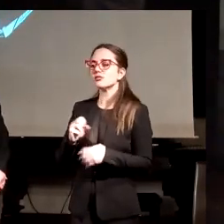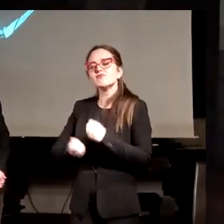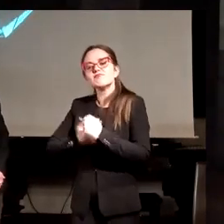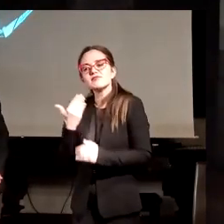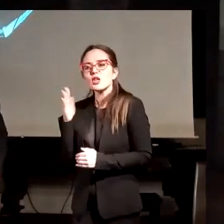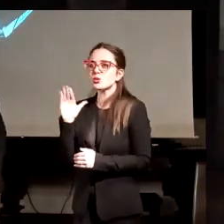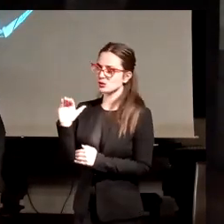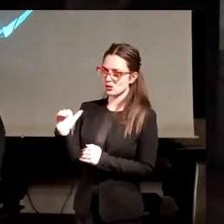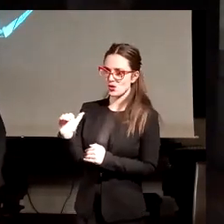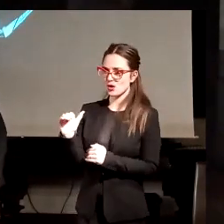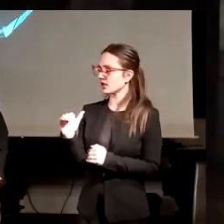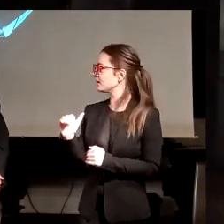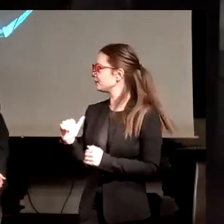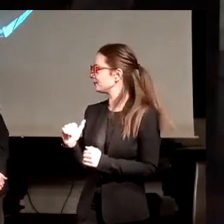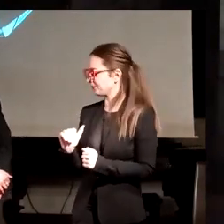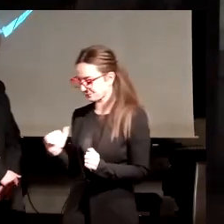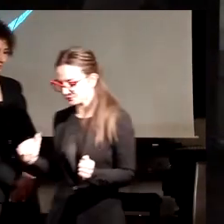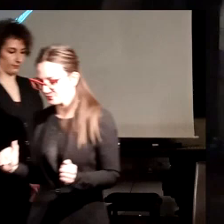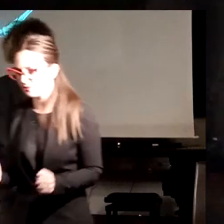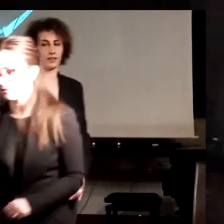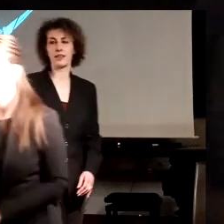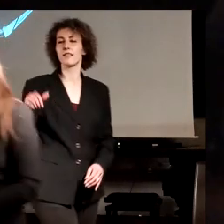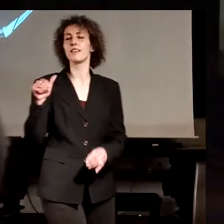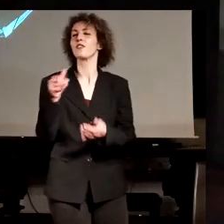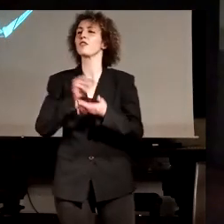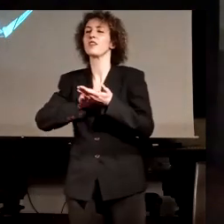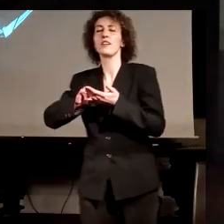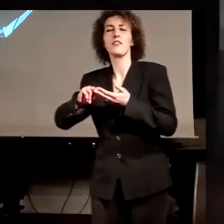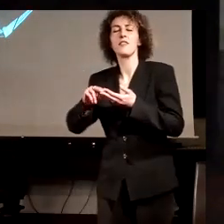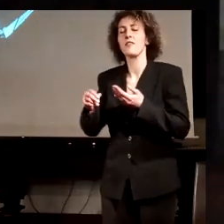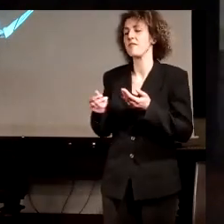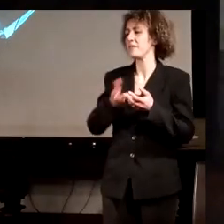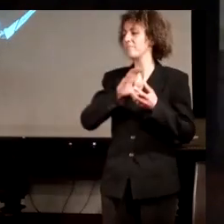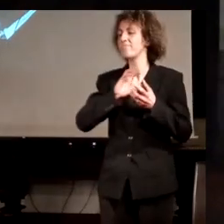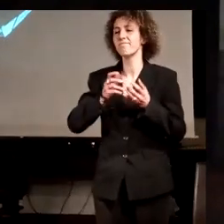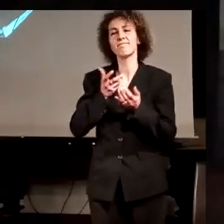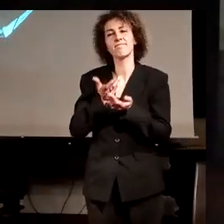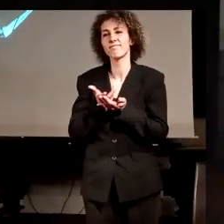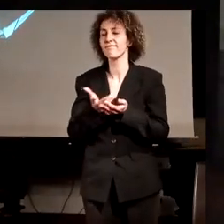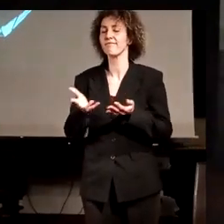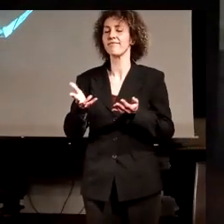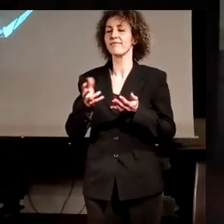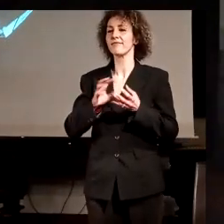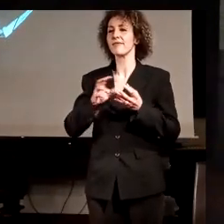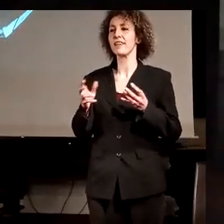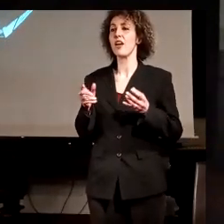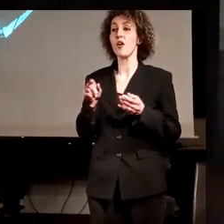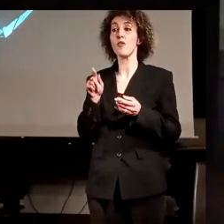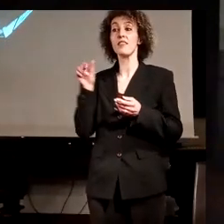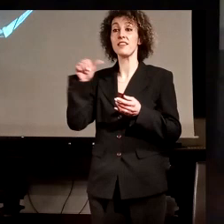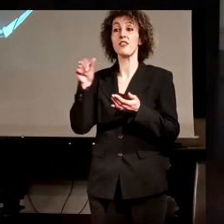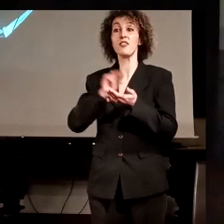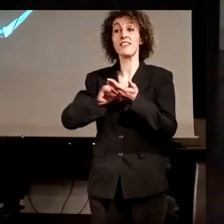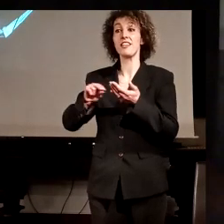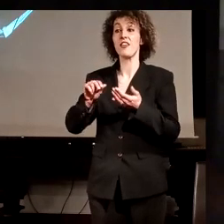e si descrive in continuazione scriveva per chi gli faceva piacere e scrivere stato ascritto anche una cosa con questa moglie